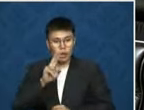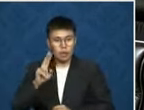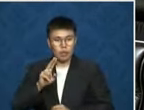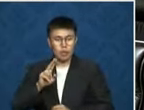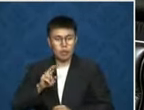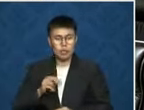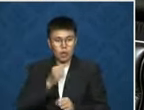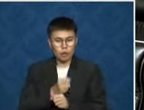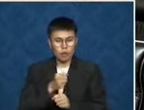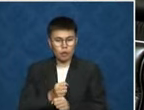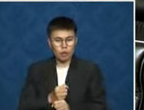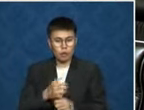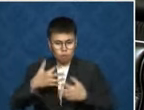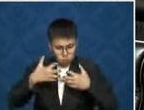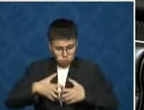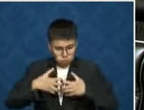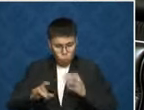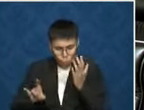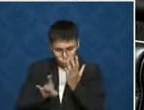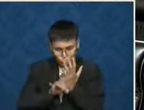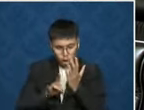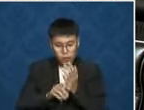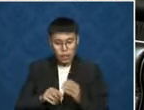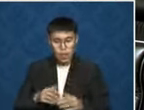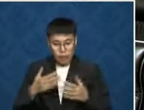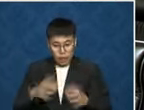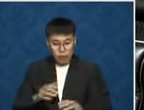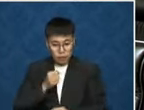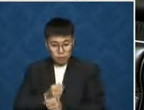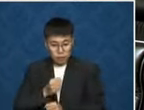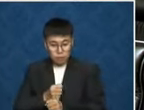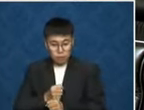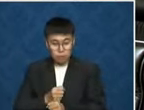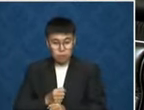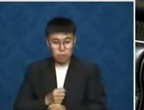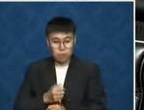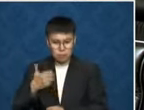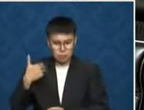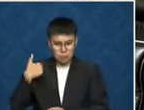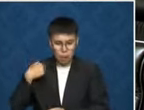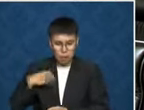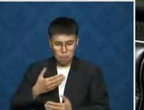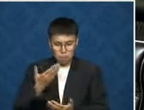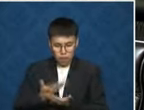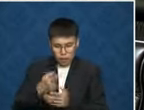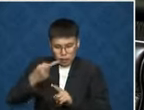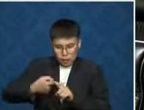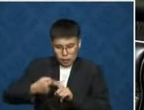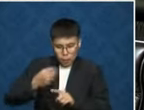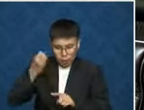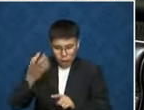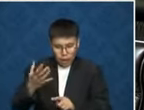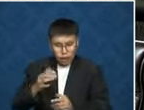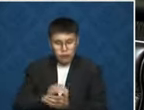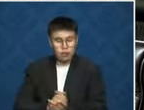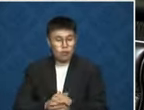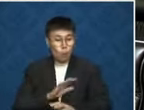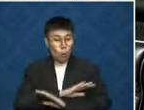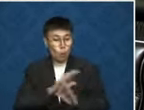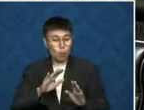าพนะครับแล้วก็ทำให้เขาเนี่ยไปสามารถทำงานอย่างอื่นที่มี value added หรือว่าเพิ่มมูลค่ามากขึ้นได้โดยที่ไม่ถูกเลิกจ้าง